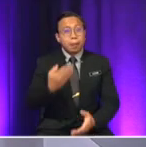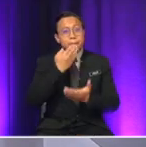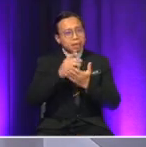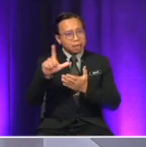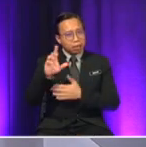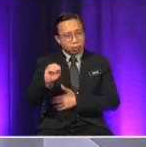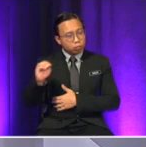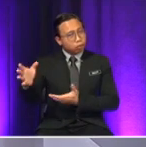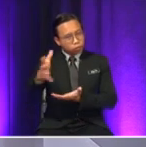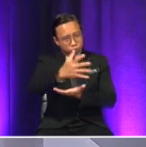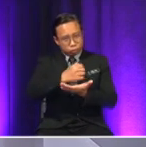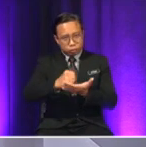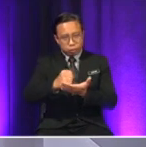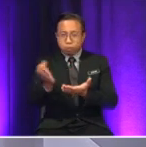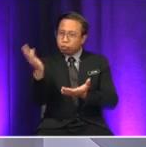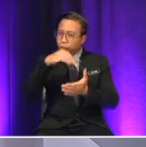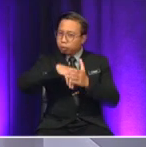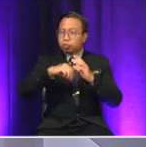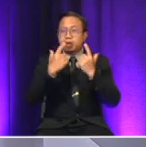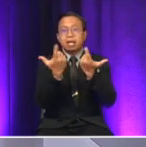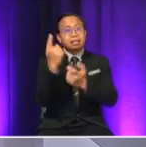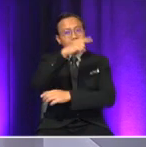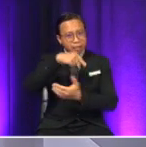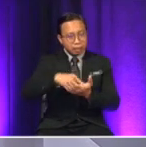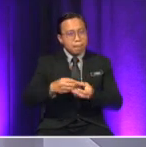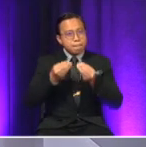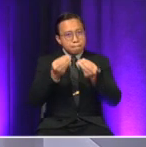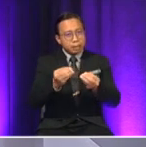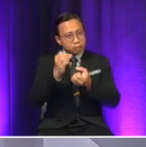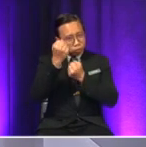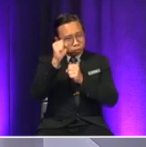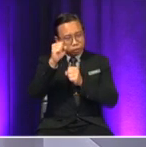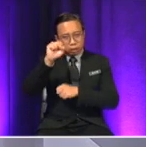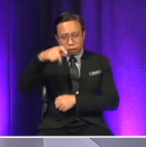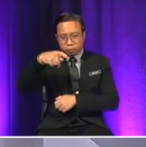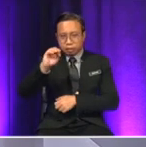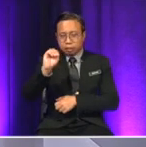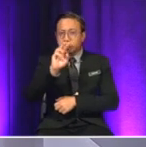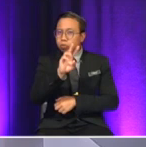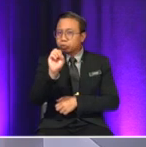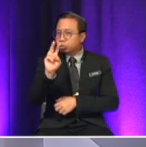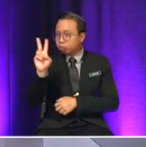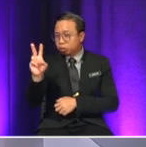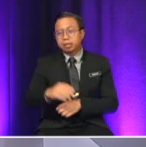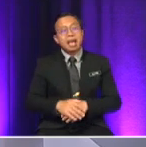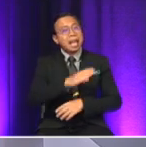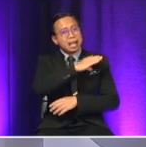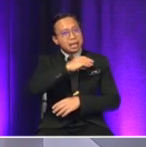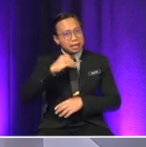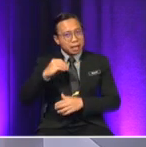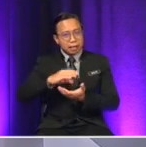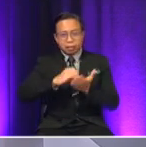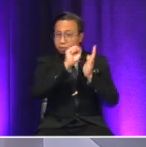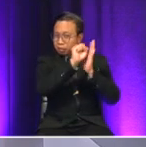Baiklah murid-murid semua, jom kita masuk ke kelas hari ini bagi slot sukses SPM 2022. Dan juga mata